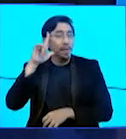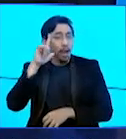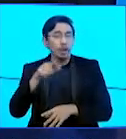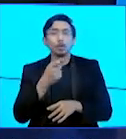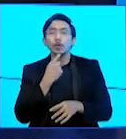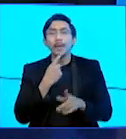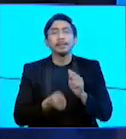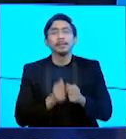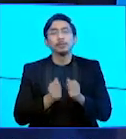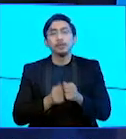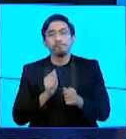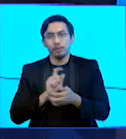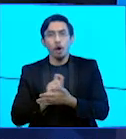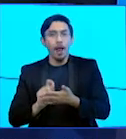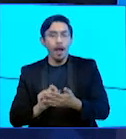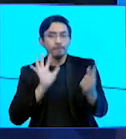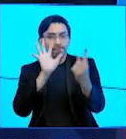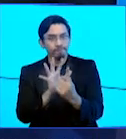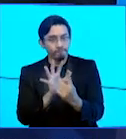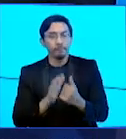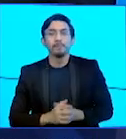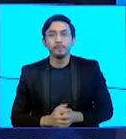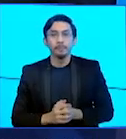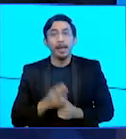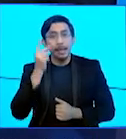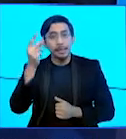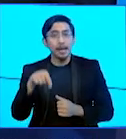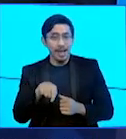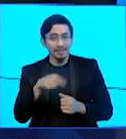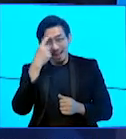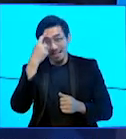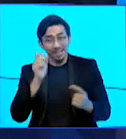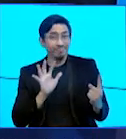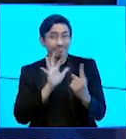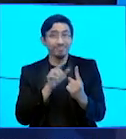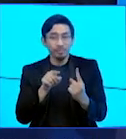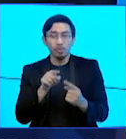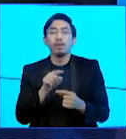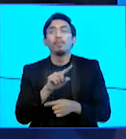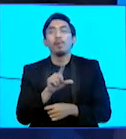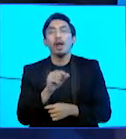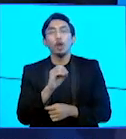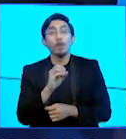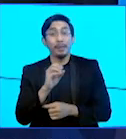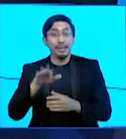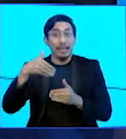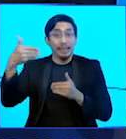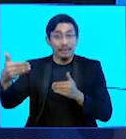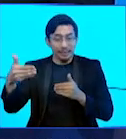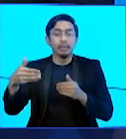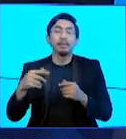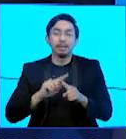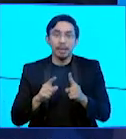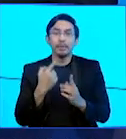Sleman menyiapkan uji coba pembelajaran tatap muka. Rencananya pembelajaran tatap muka akan dilakukan mulai bulan Oktober